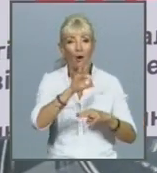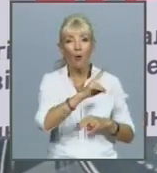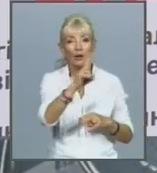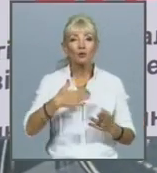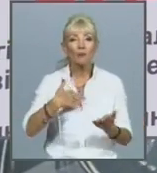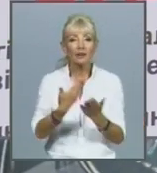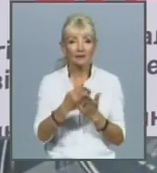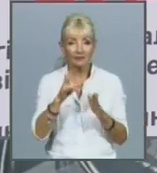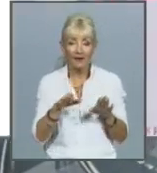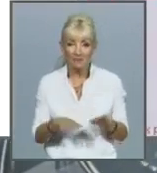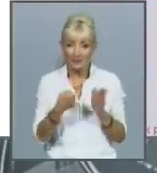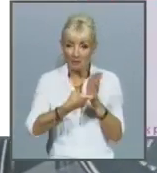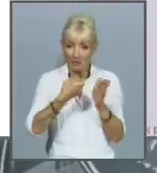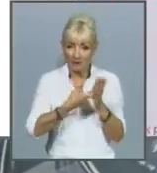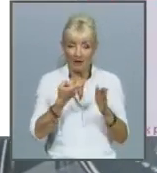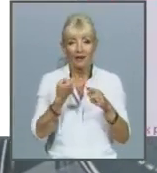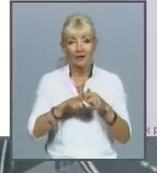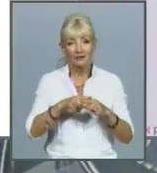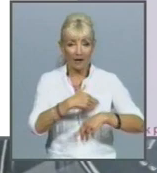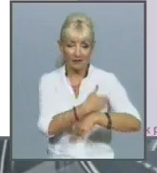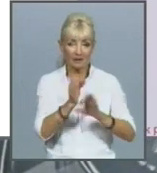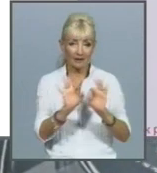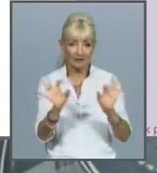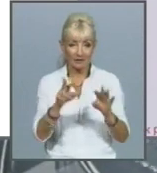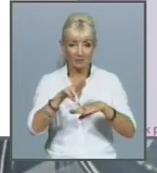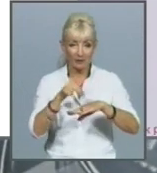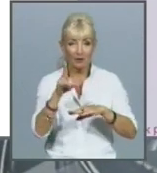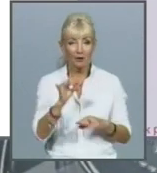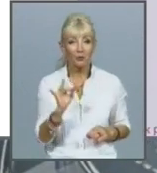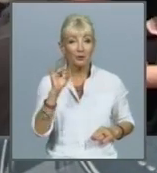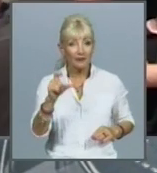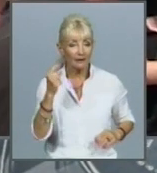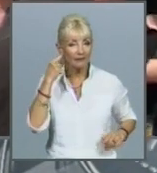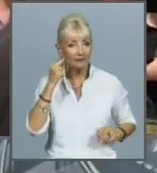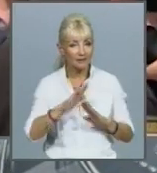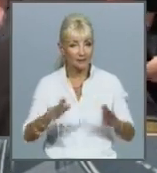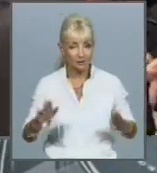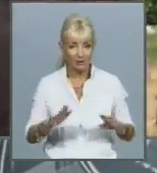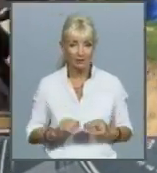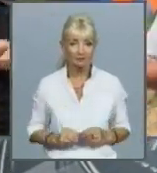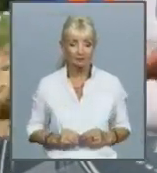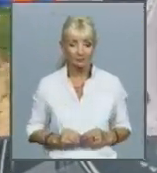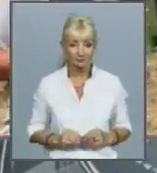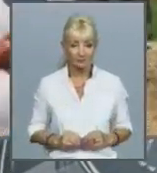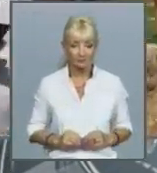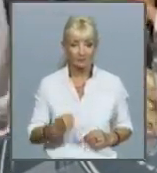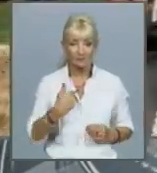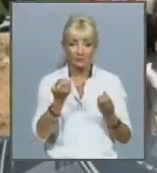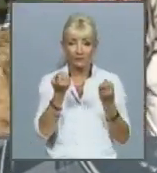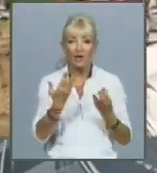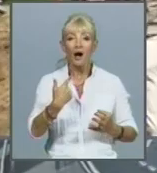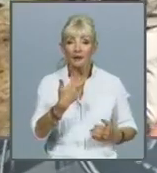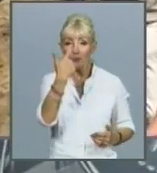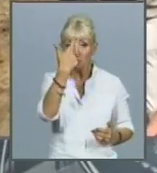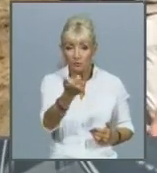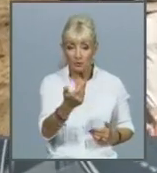активісти на місці. Це і намагалися розповісти правоохоронці, але їх не чули. З Следователь просто предупреждает о том, что... А я